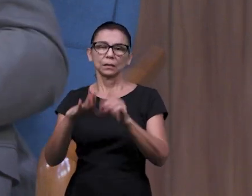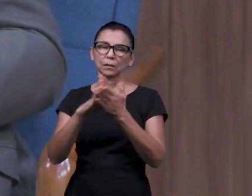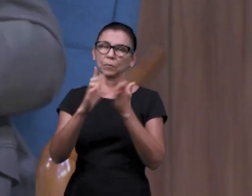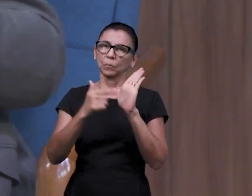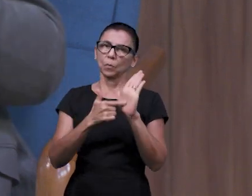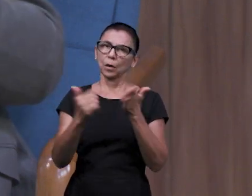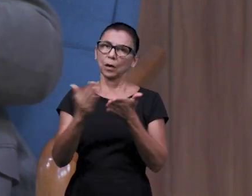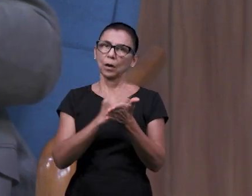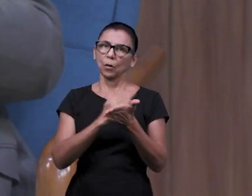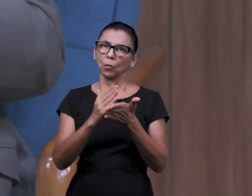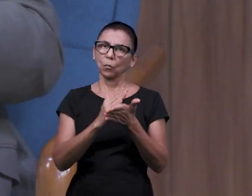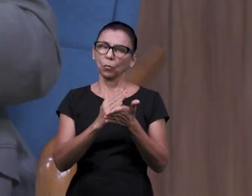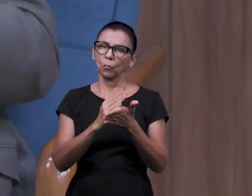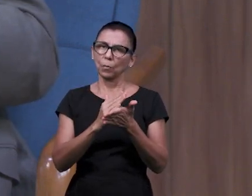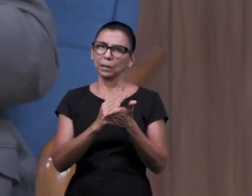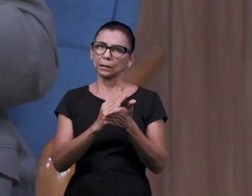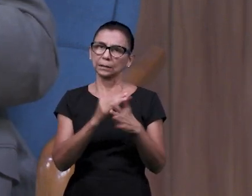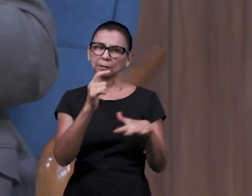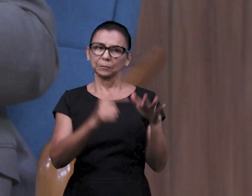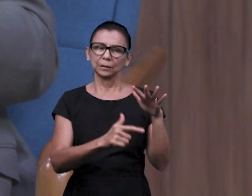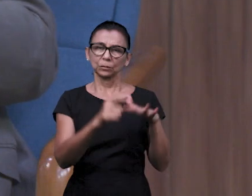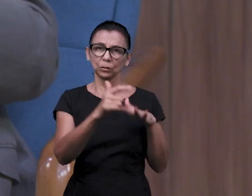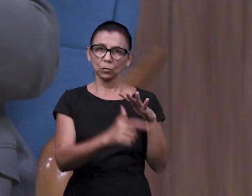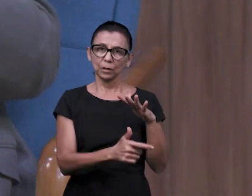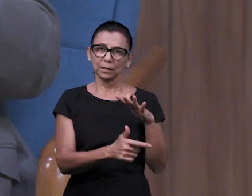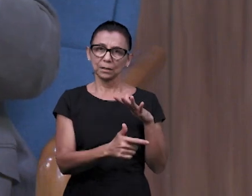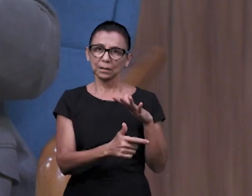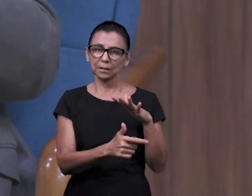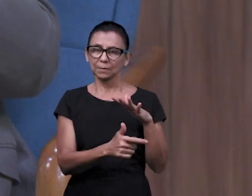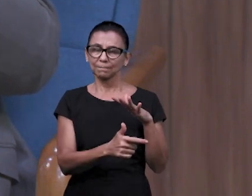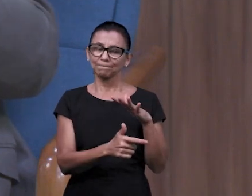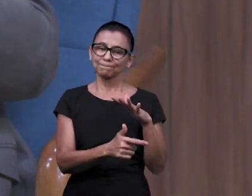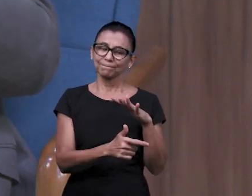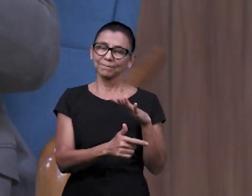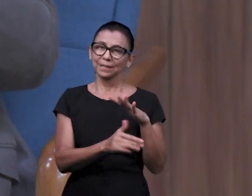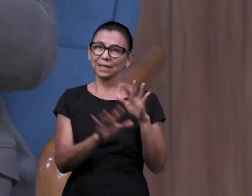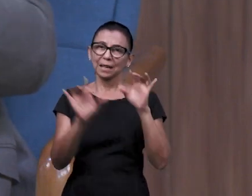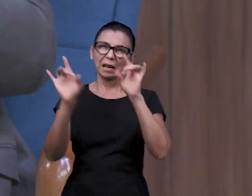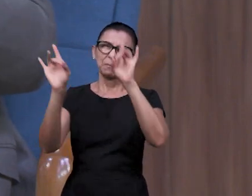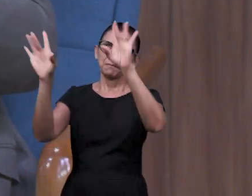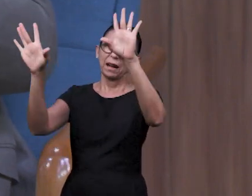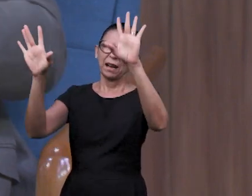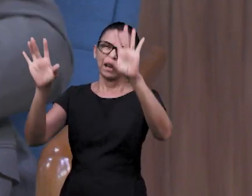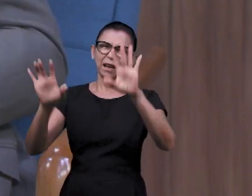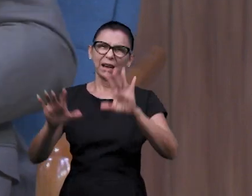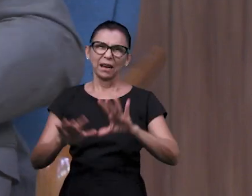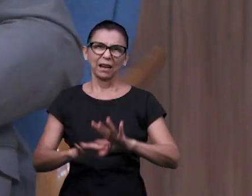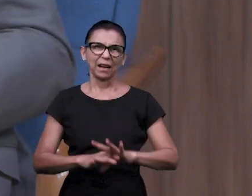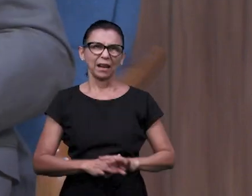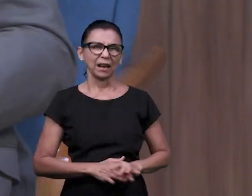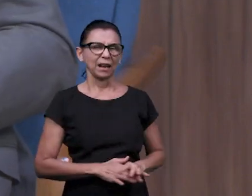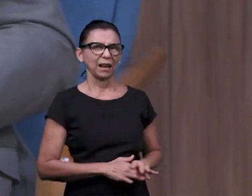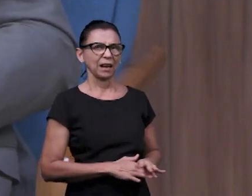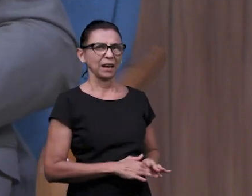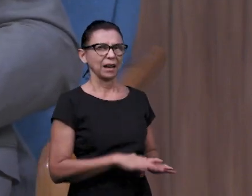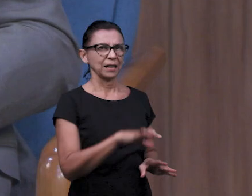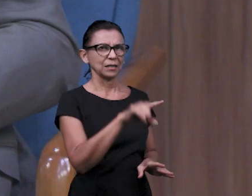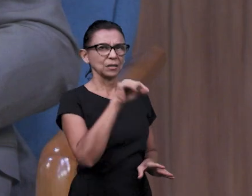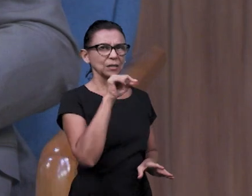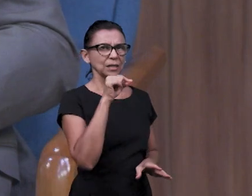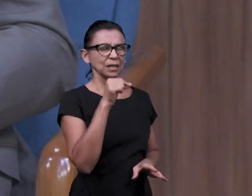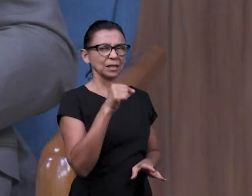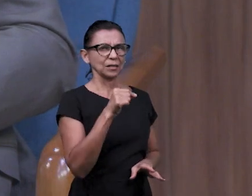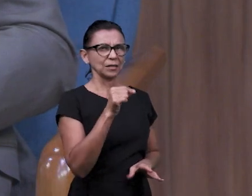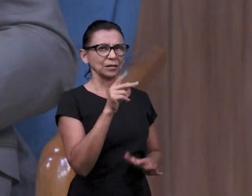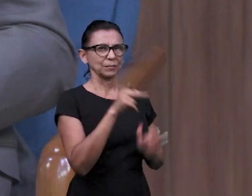merveilleuse. Mais la Bible nous parle aussi de quelques personnes qui ont abandonné le projet de Dieu et ont souhaité vivre son propre projet. Le